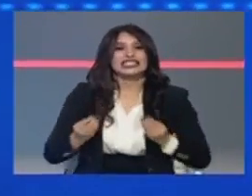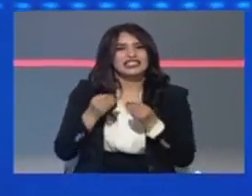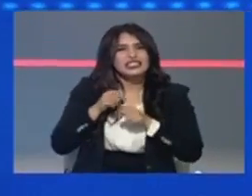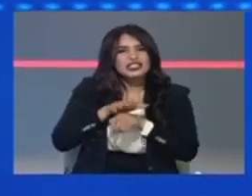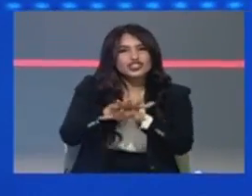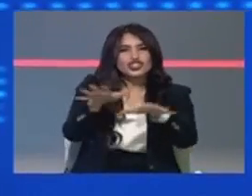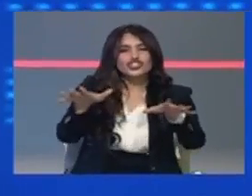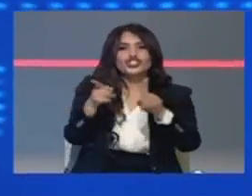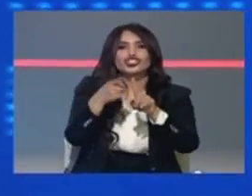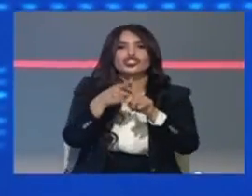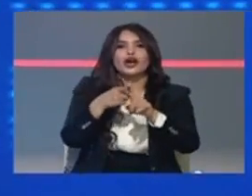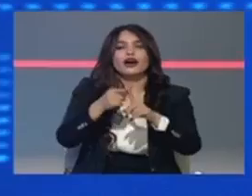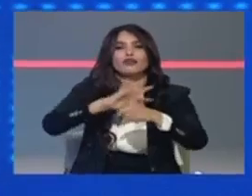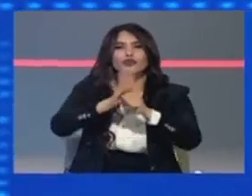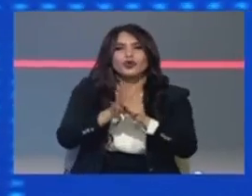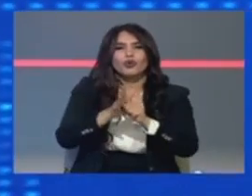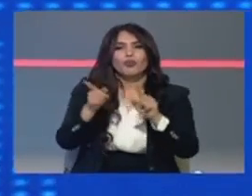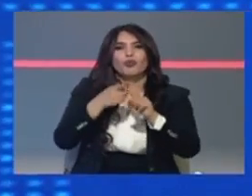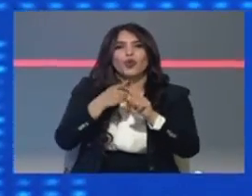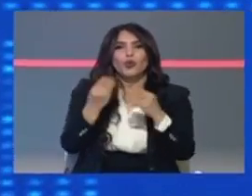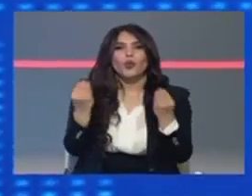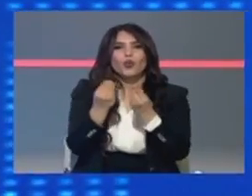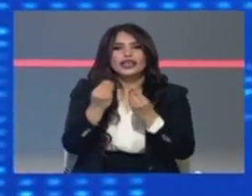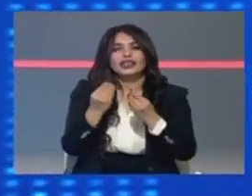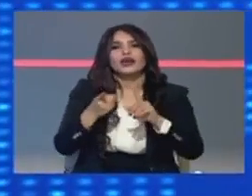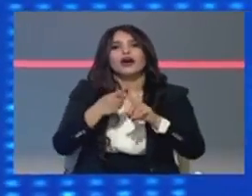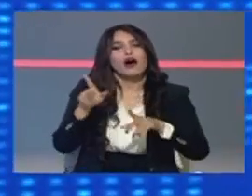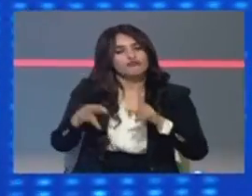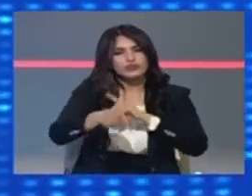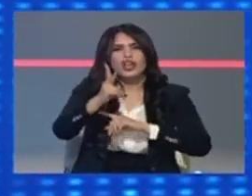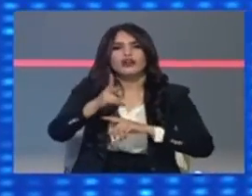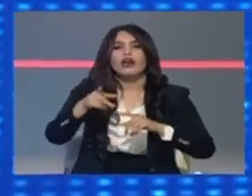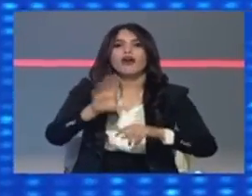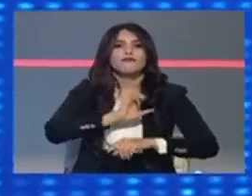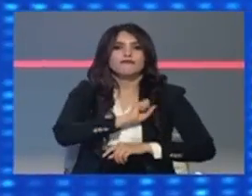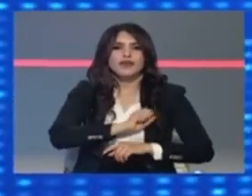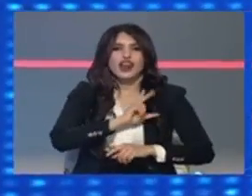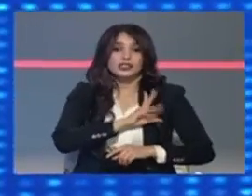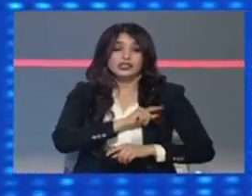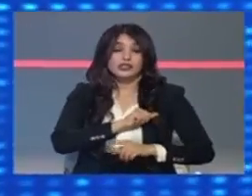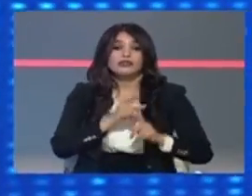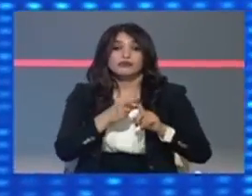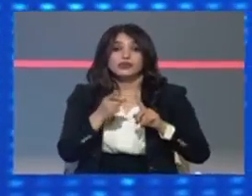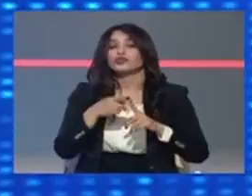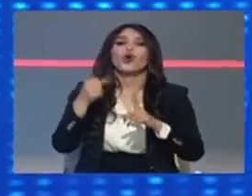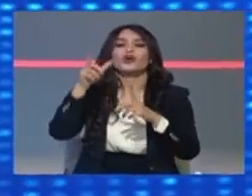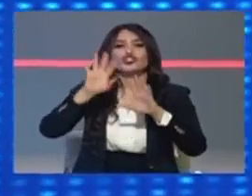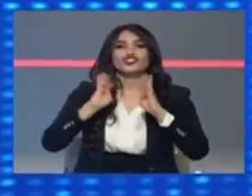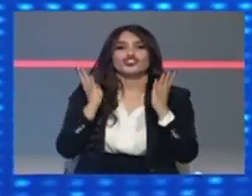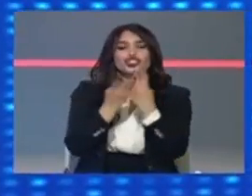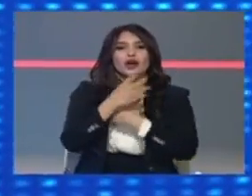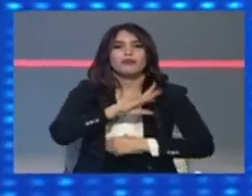الشرق الأوسط، تنامت المخاوف من عواقبه خاصة في الأراضي الفلسطينية المحتلة التي يكافح شعبها